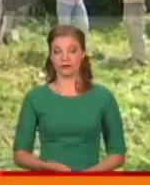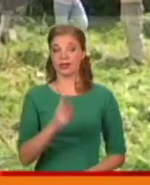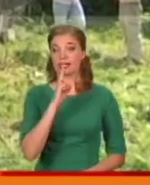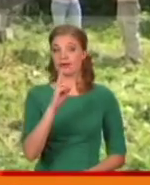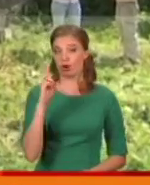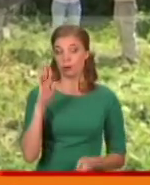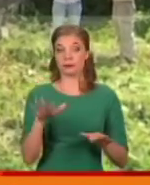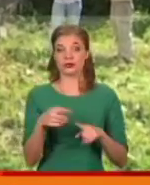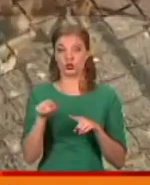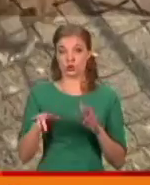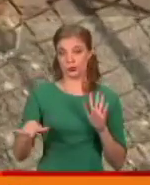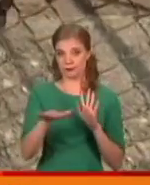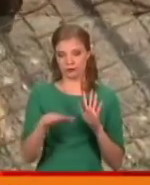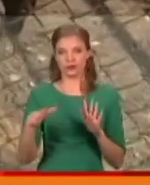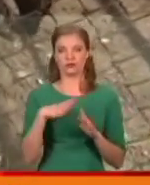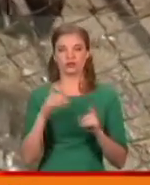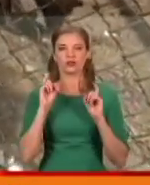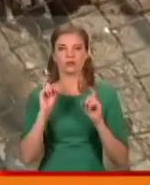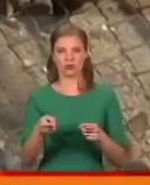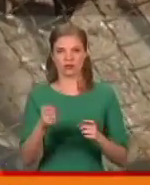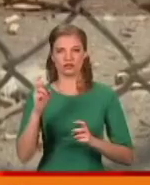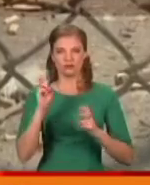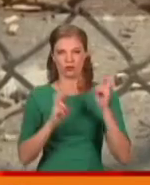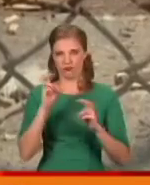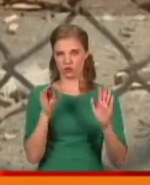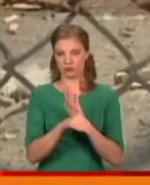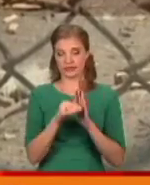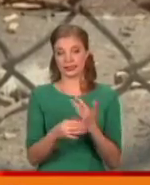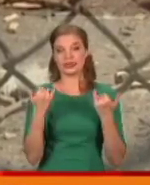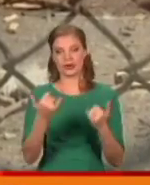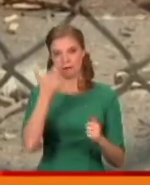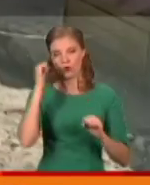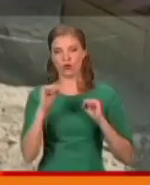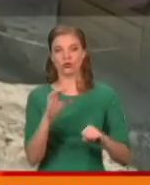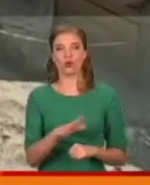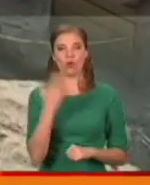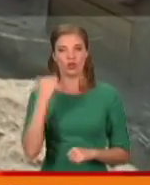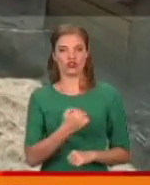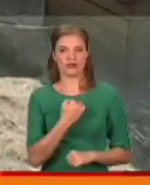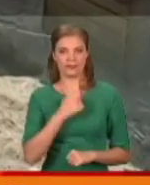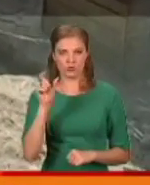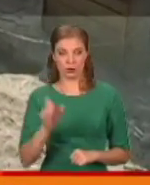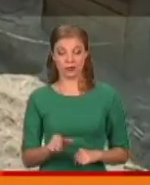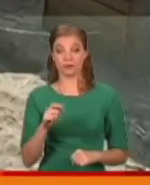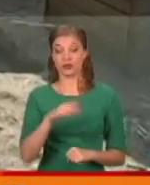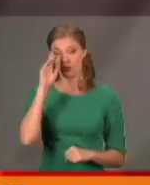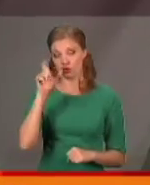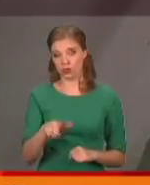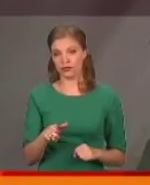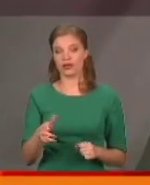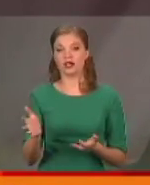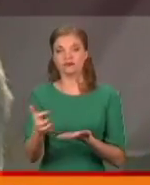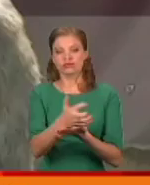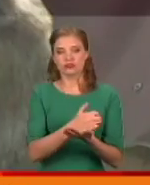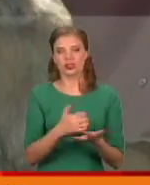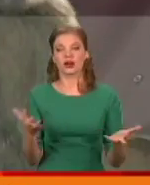Роки тому на місці цього притулку були покинуті промислові склади. Тепер тут господарює колишній військовий Олег Брижик. Чоловік підбирає і